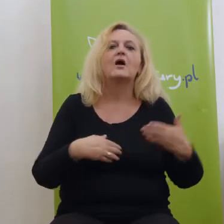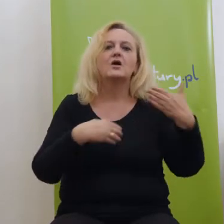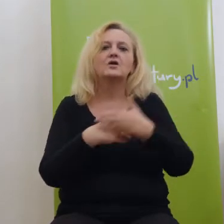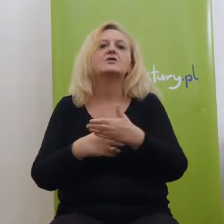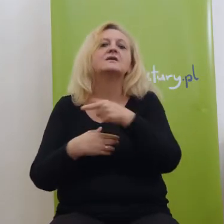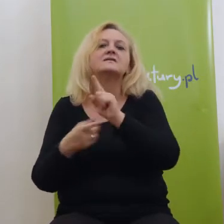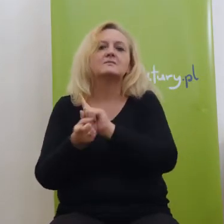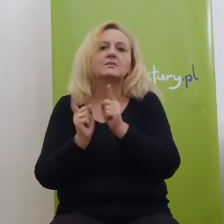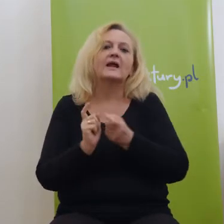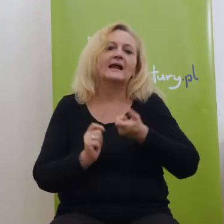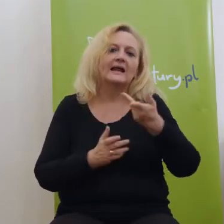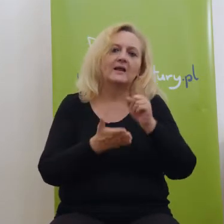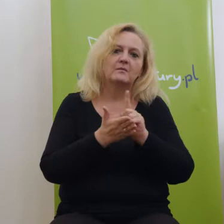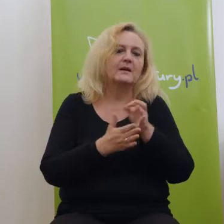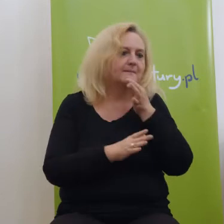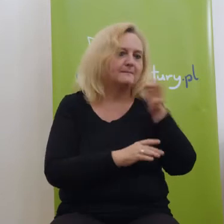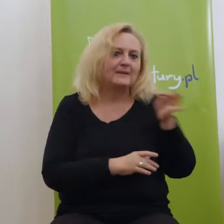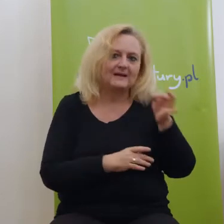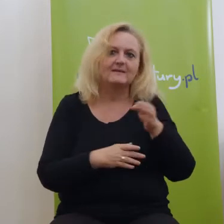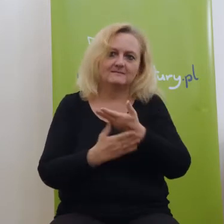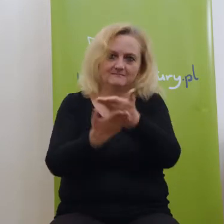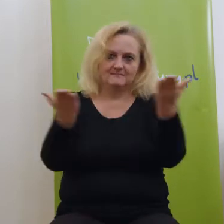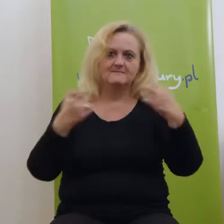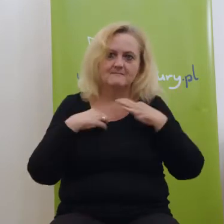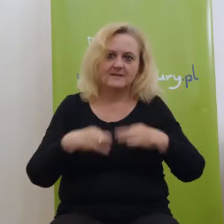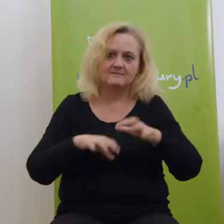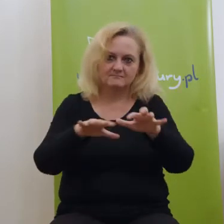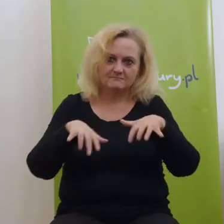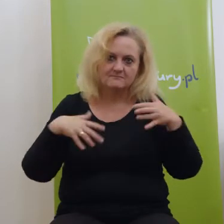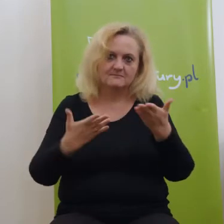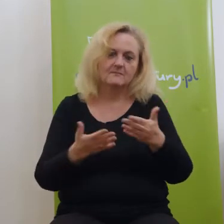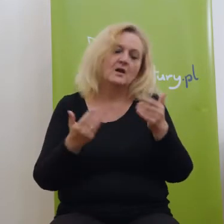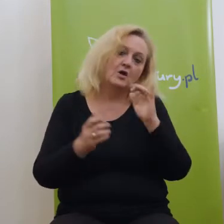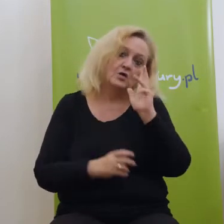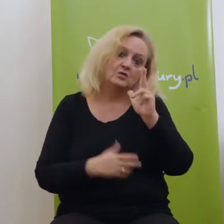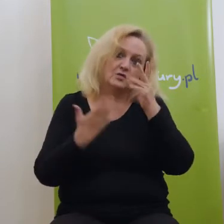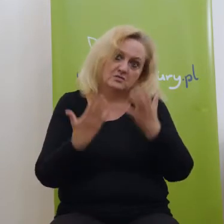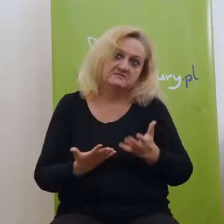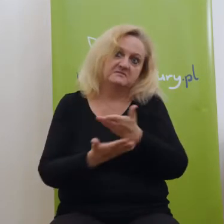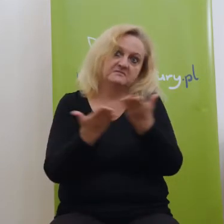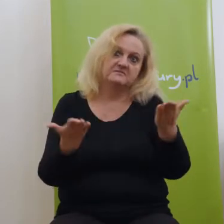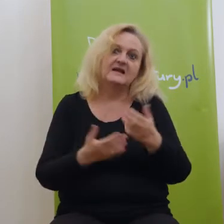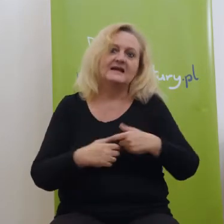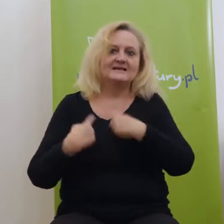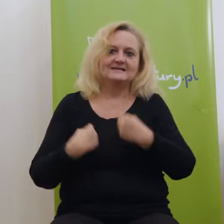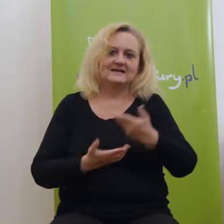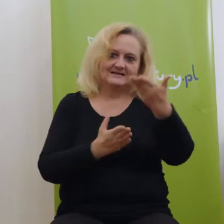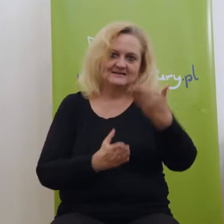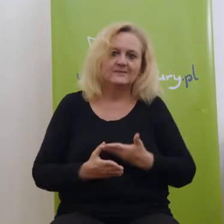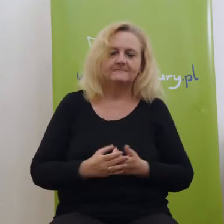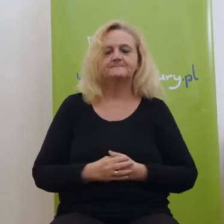spotkania poświęcimy parę minut na zadanie pytań od Państwa, więc gdyby ktoś chciał, to serdecznie zaproszę.